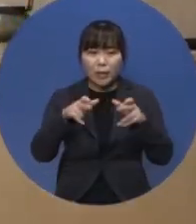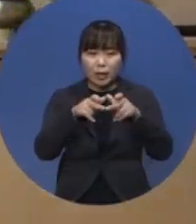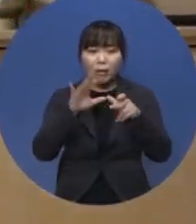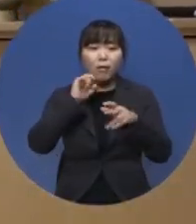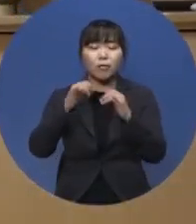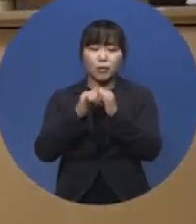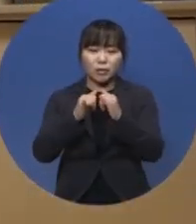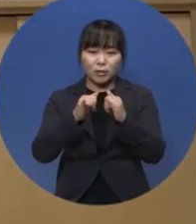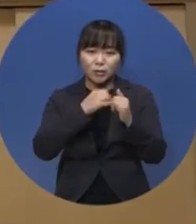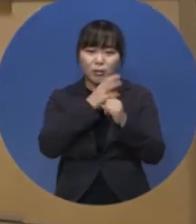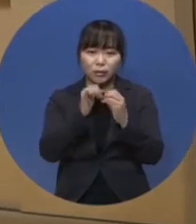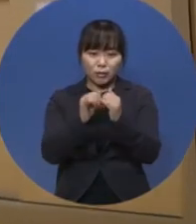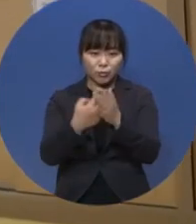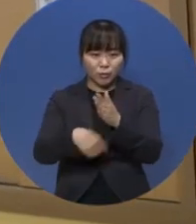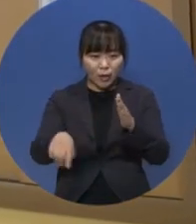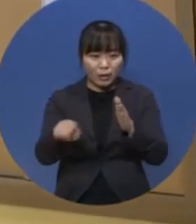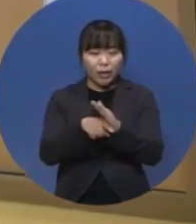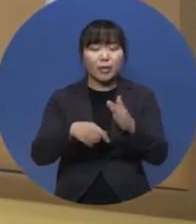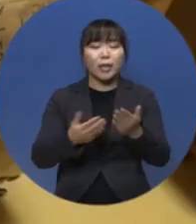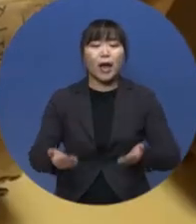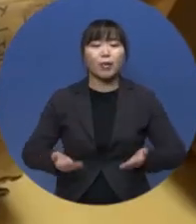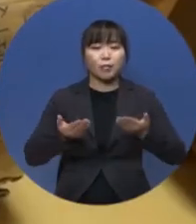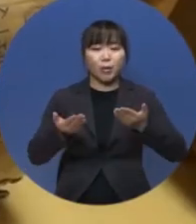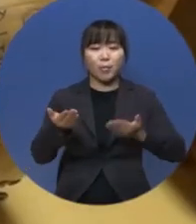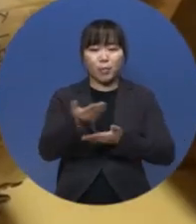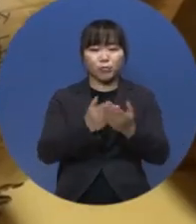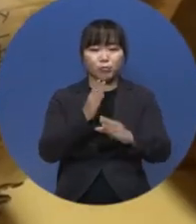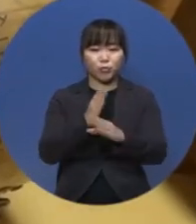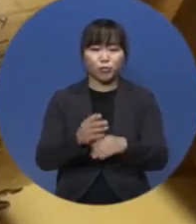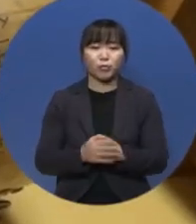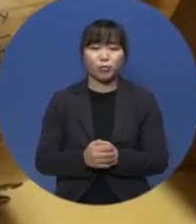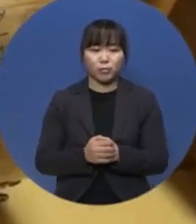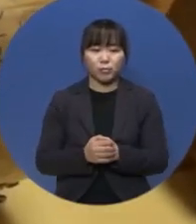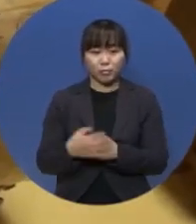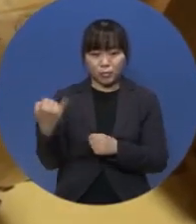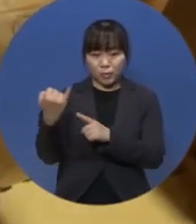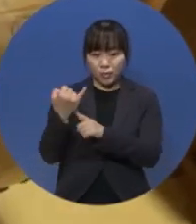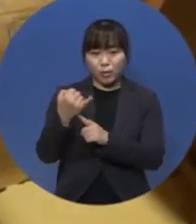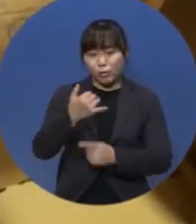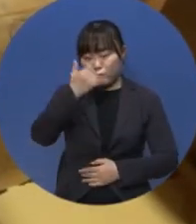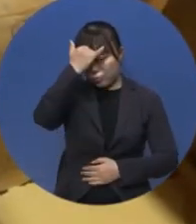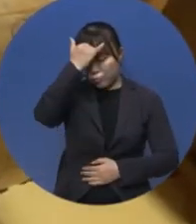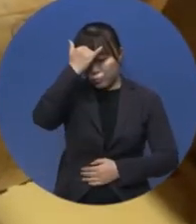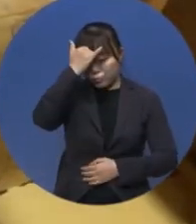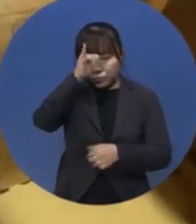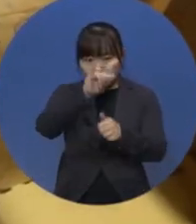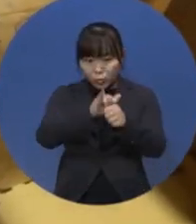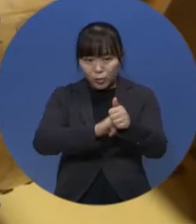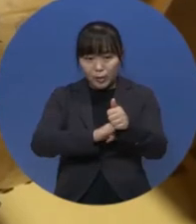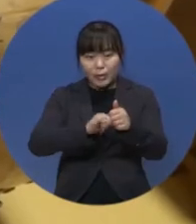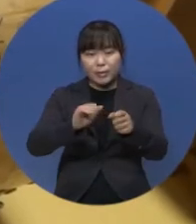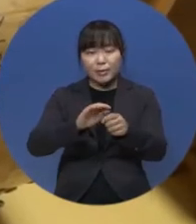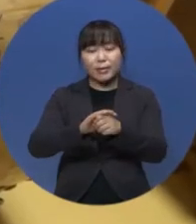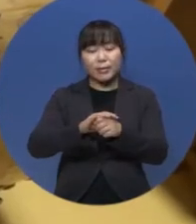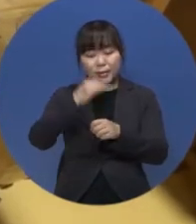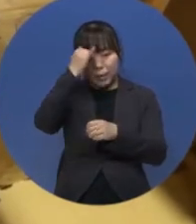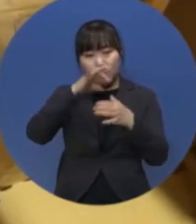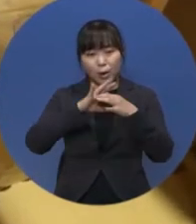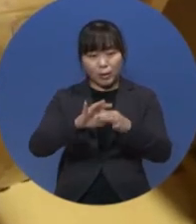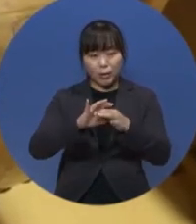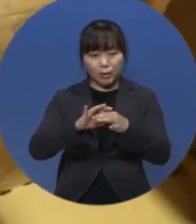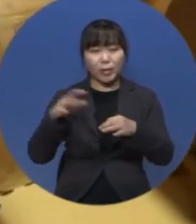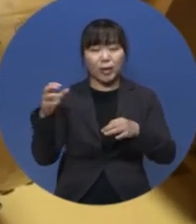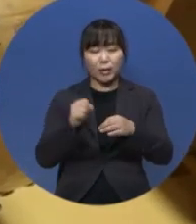어르신들에게 나눔의 봉사를 실천하고 있습니다. 김상회 주지는 충효예를 실천한